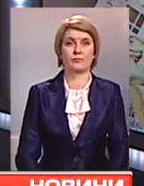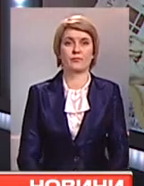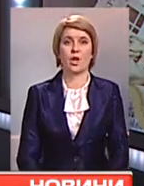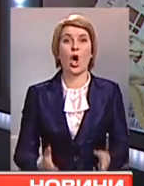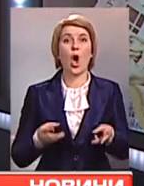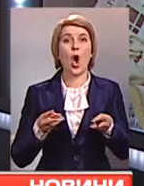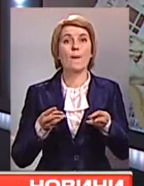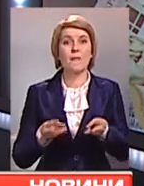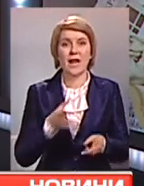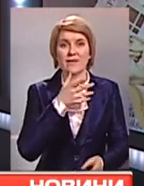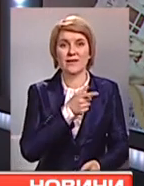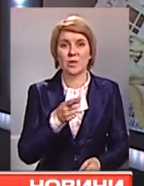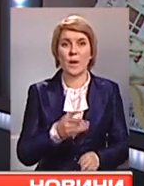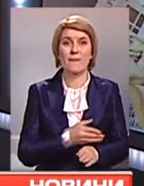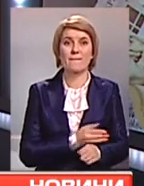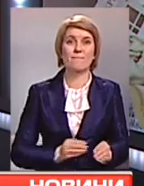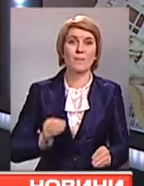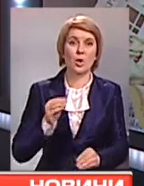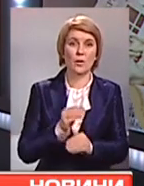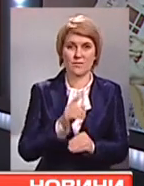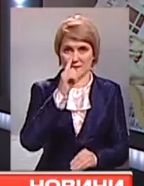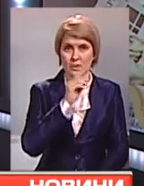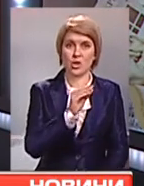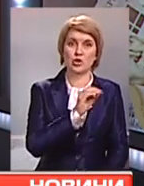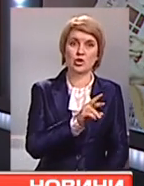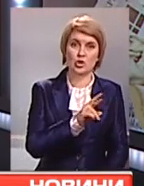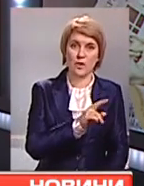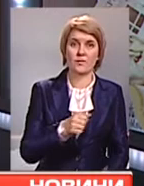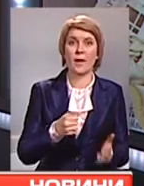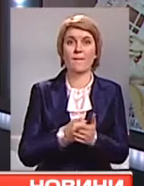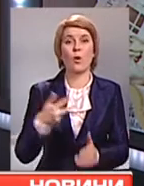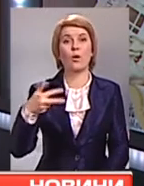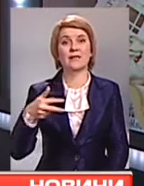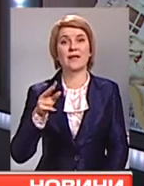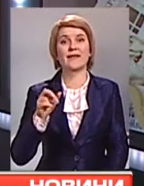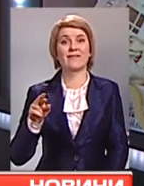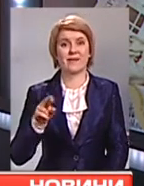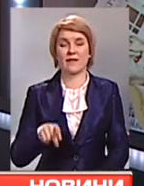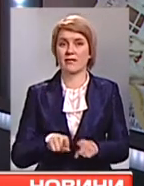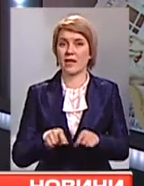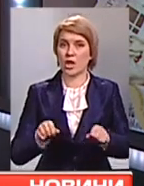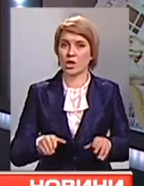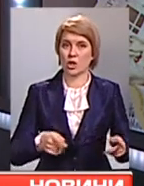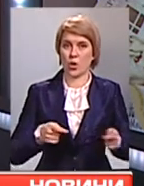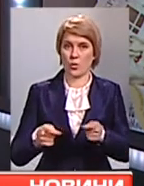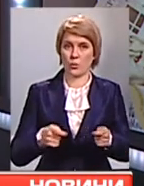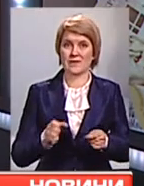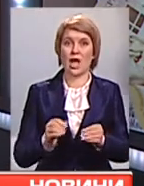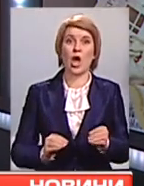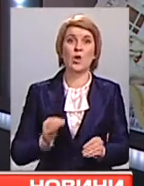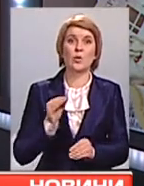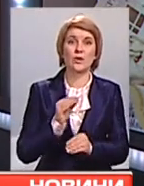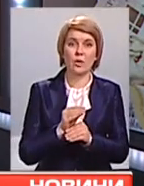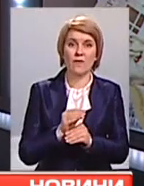Опалювальний сезон продовжить на один місяць. Тепер він триватиме з 1 жовтня по 30 квітня. Таке рішення уряду. Щоправда, за додатковий